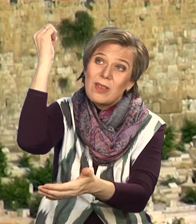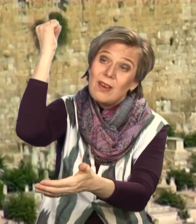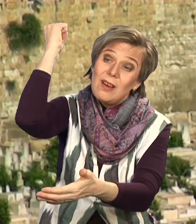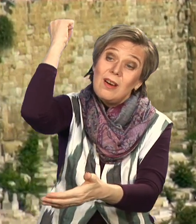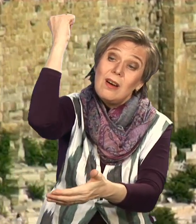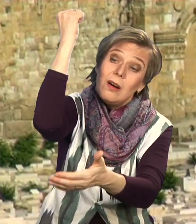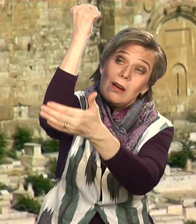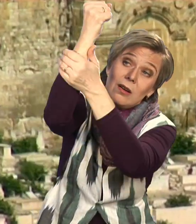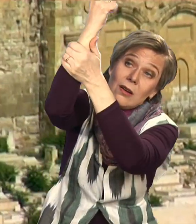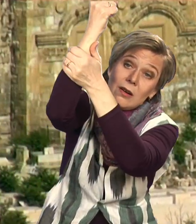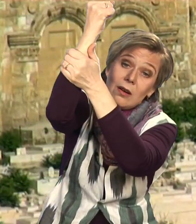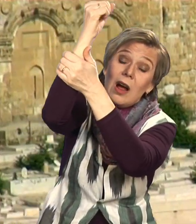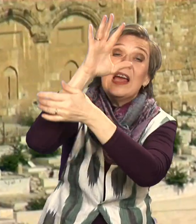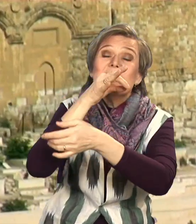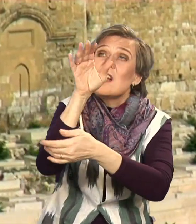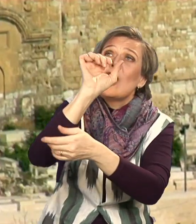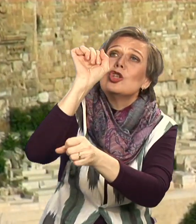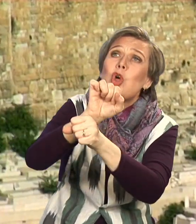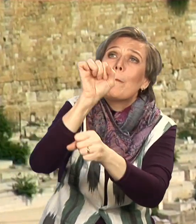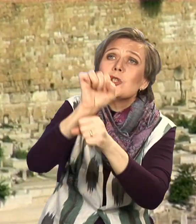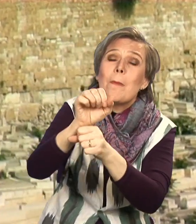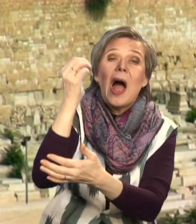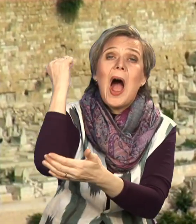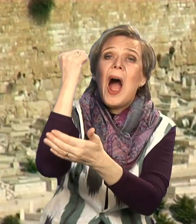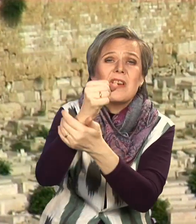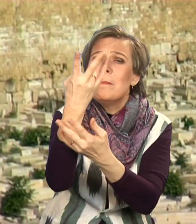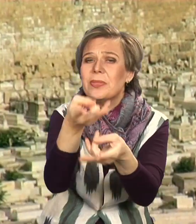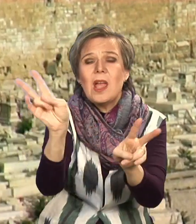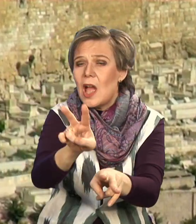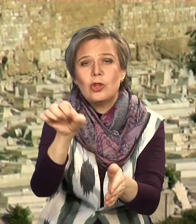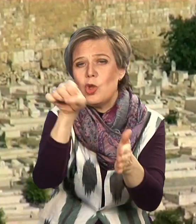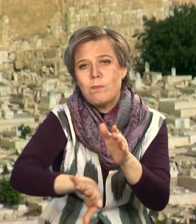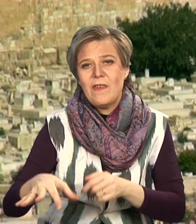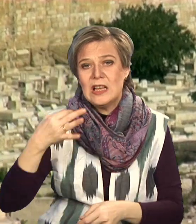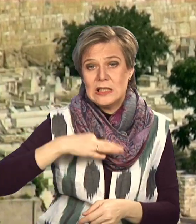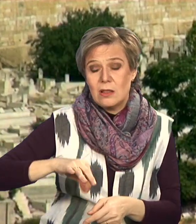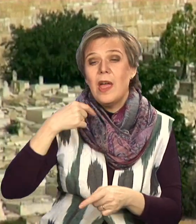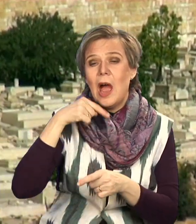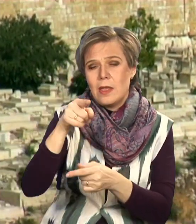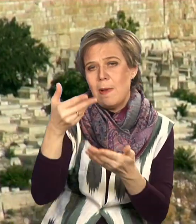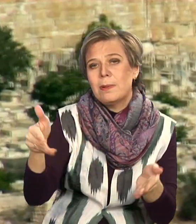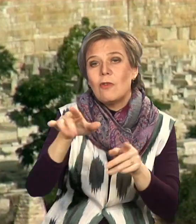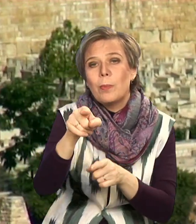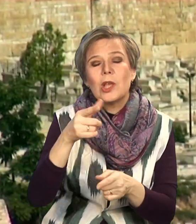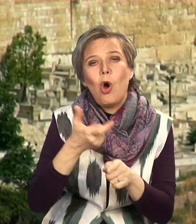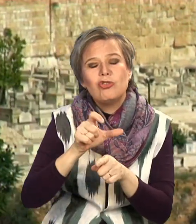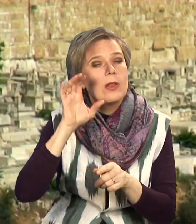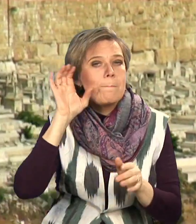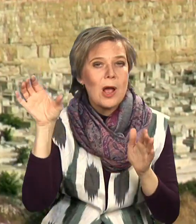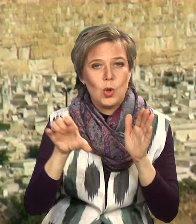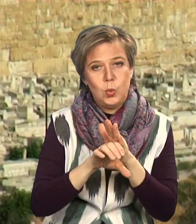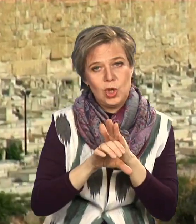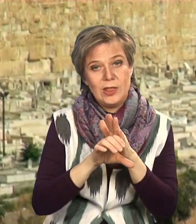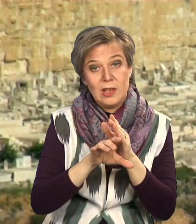занесенную руку и говорит, остановись, Авраам, не делай это сыну своему Исааку, и я благословлю тебя за то, что ты был